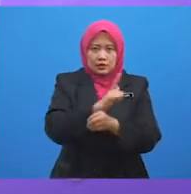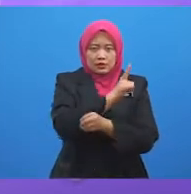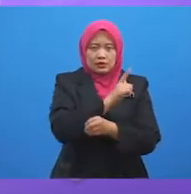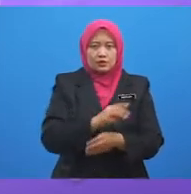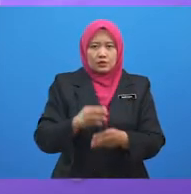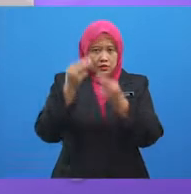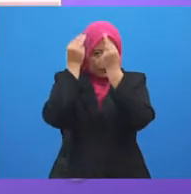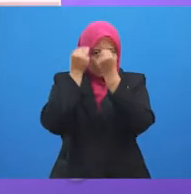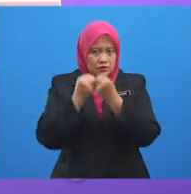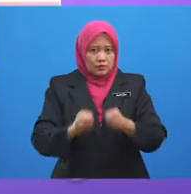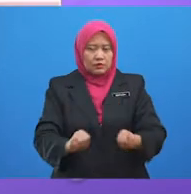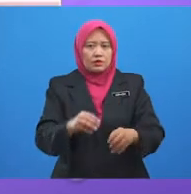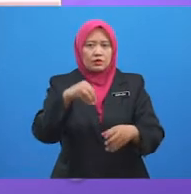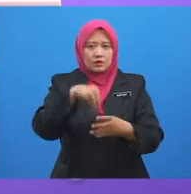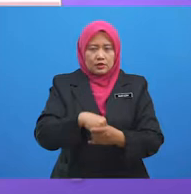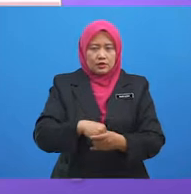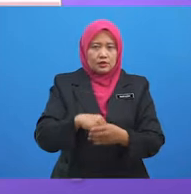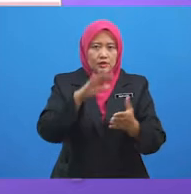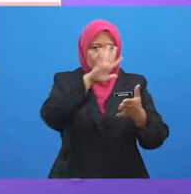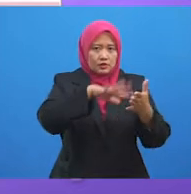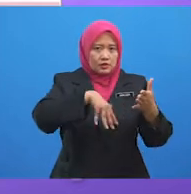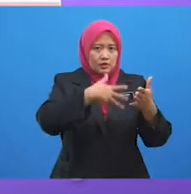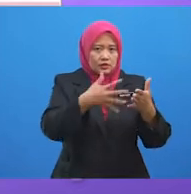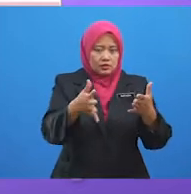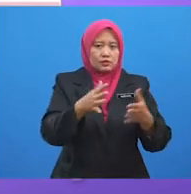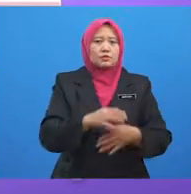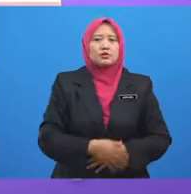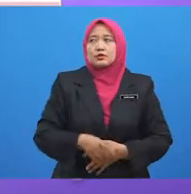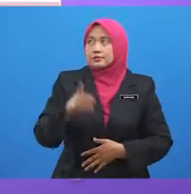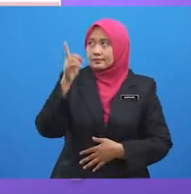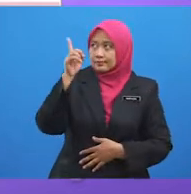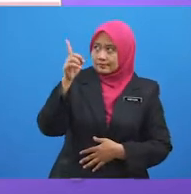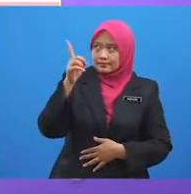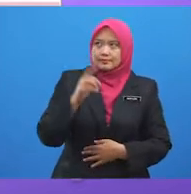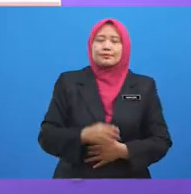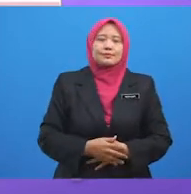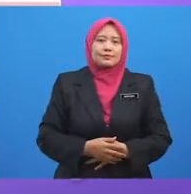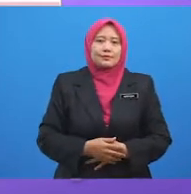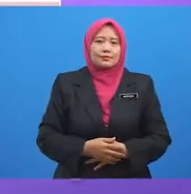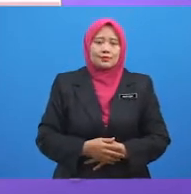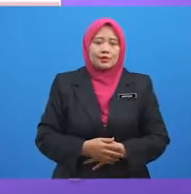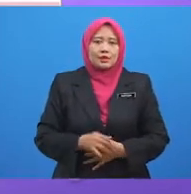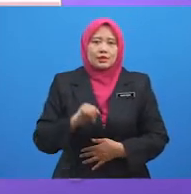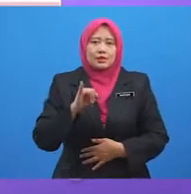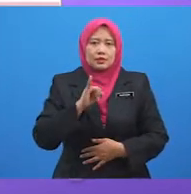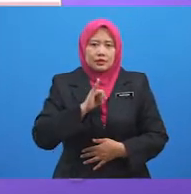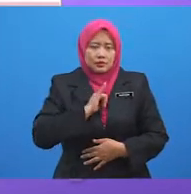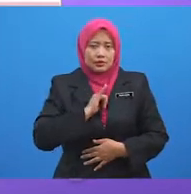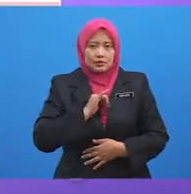lengkapkan maklumat dalam jadual yang ditunjukkan pada skrin. Cikgu